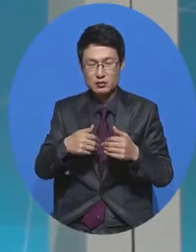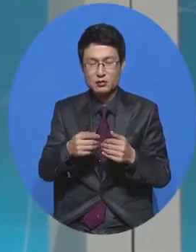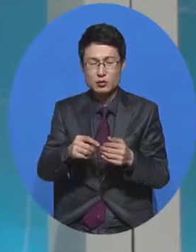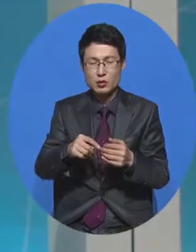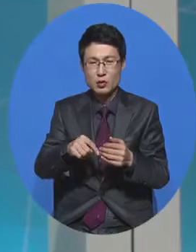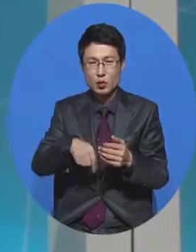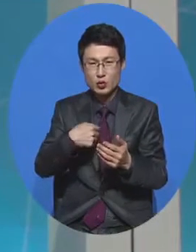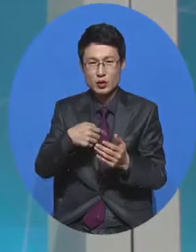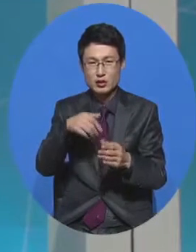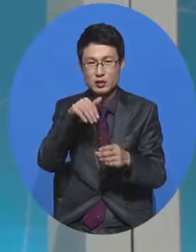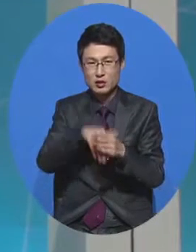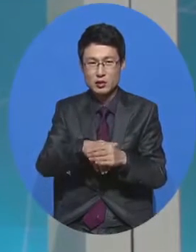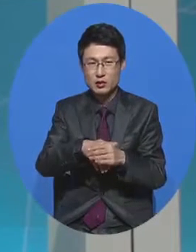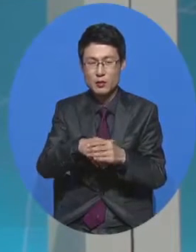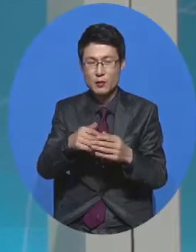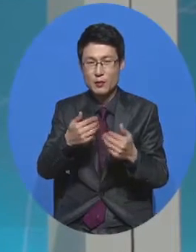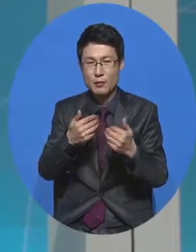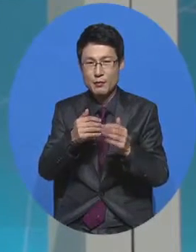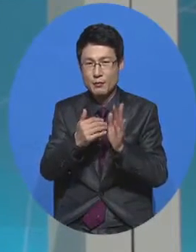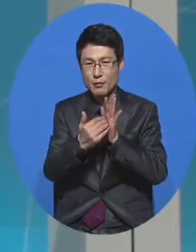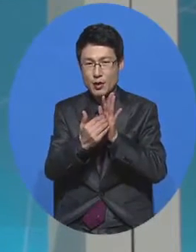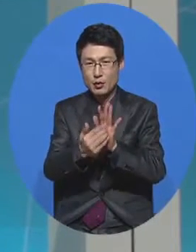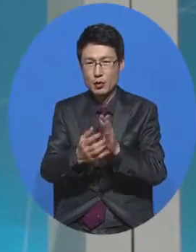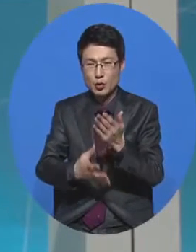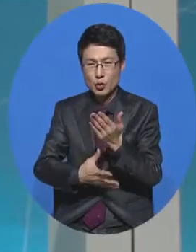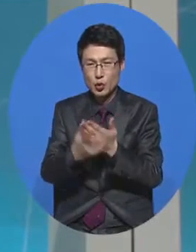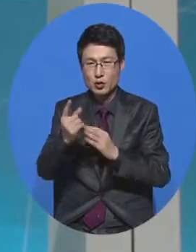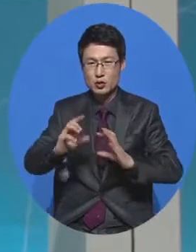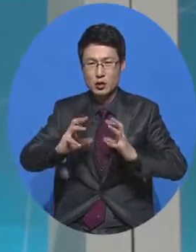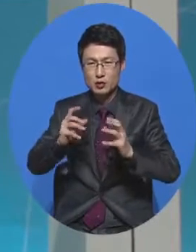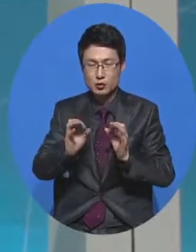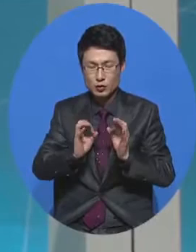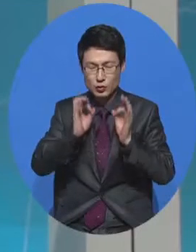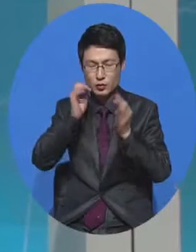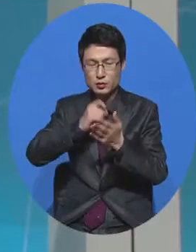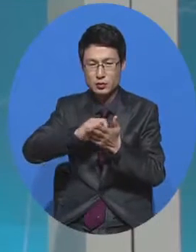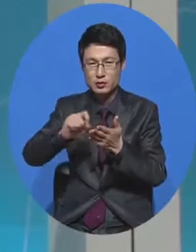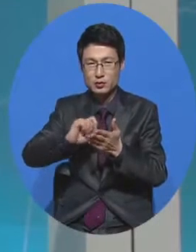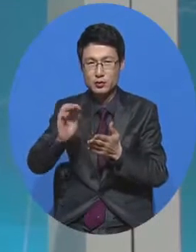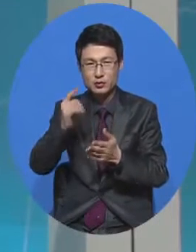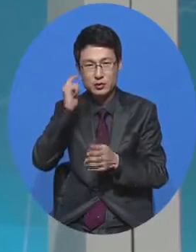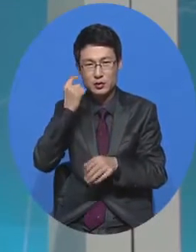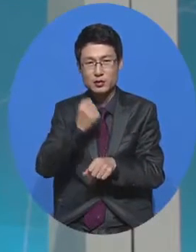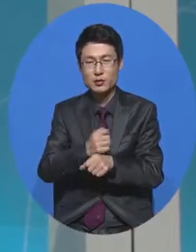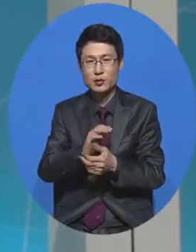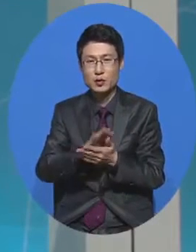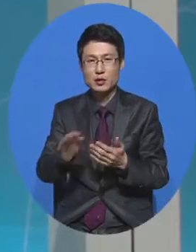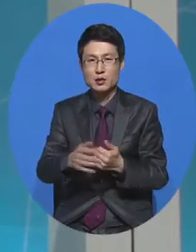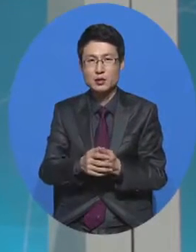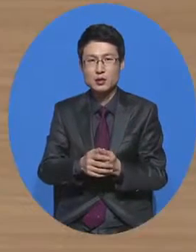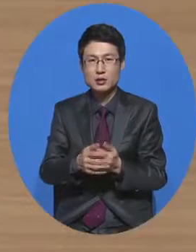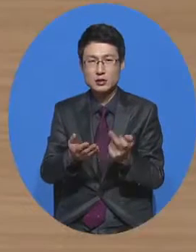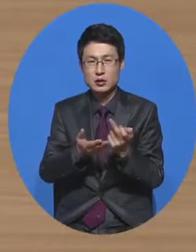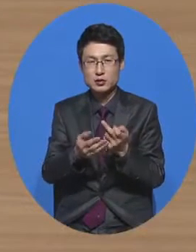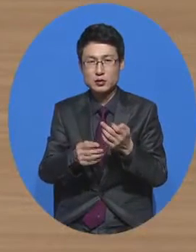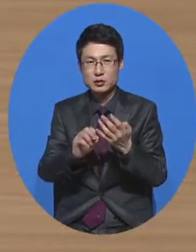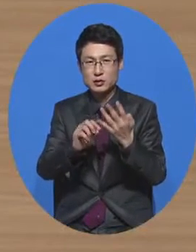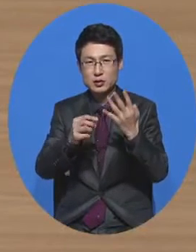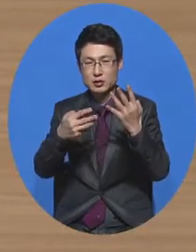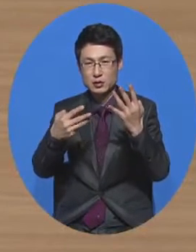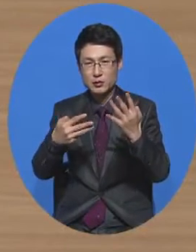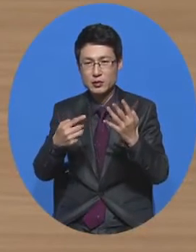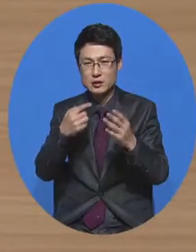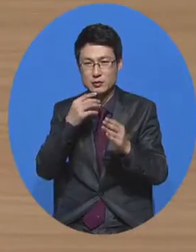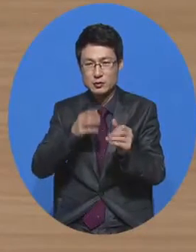저지하고 통일 국가를 지향 하려고 했던 노력도 저는 소 술 돼야 한다고 생각을 합니다 4 그 제주 4 3 1 간이